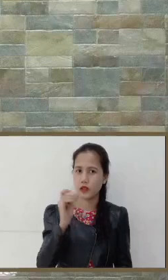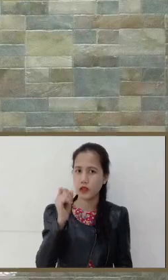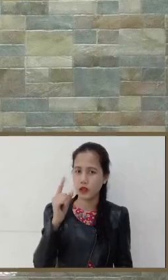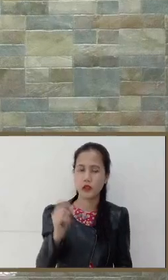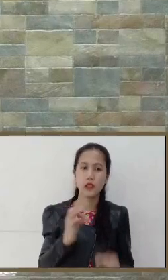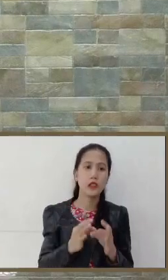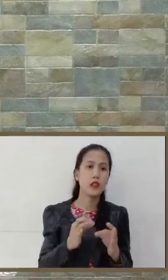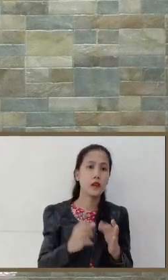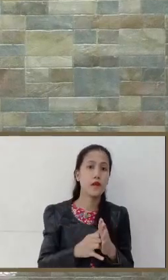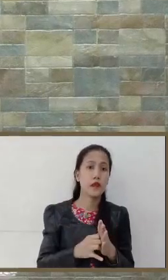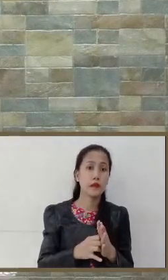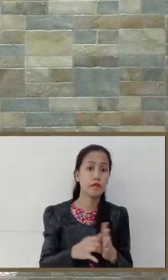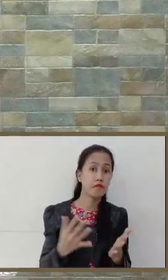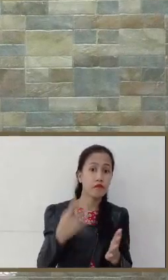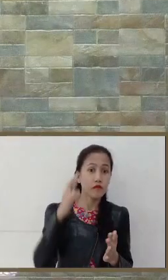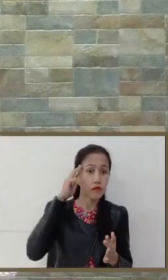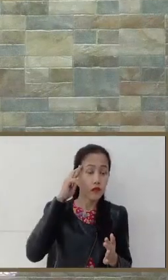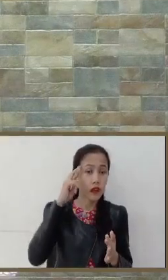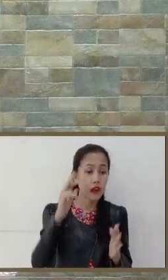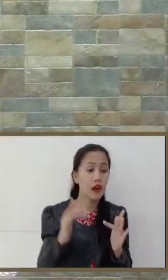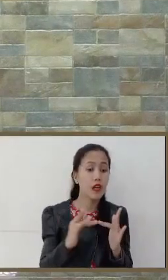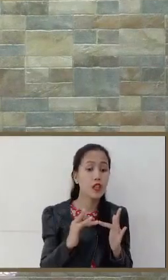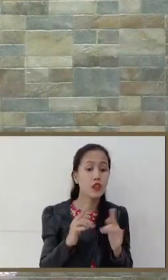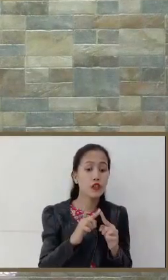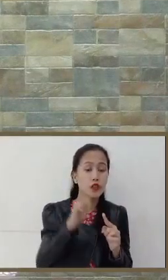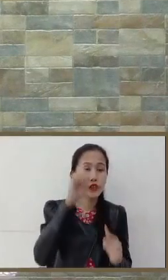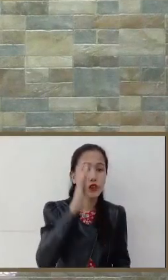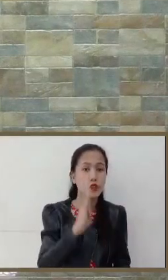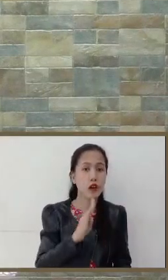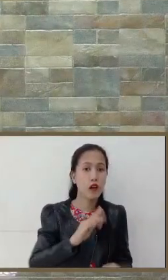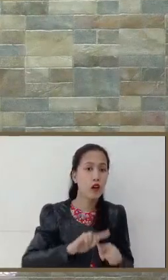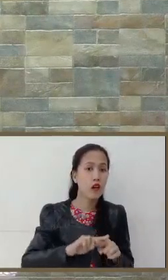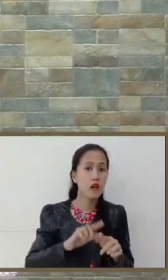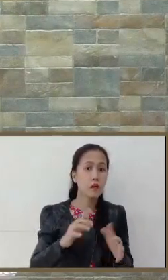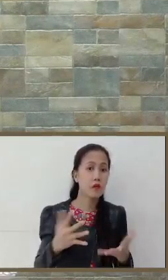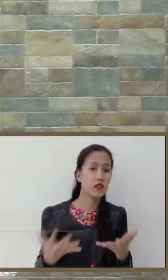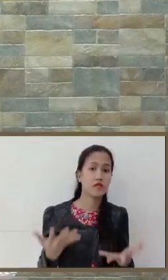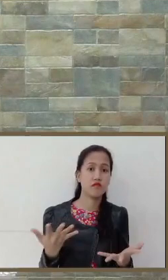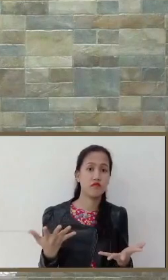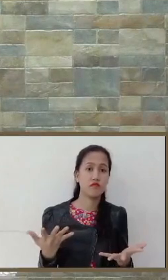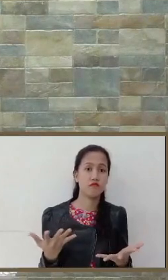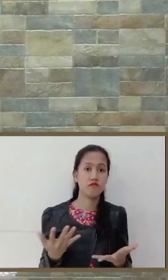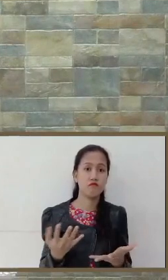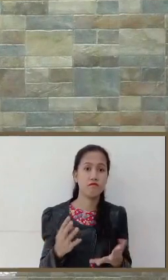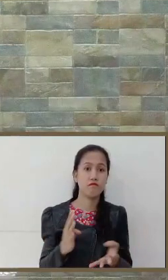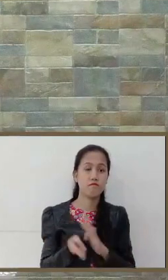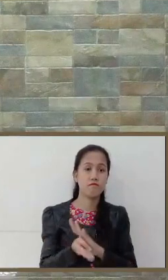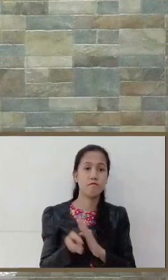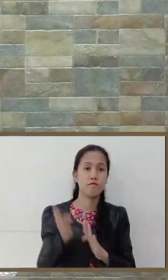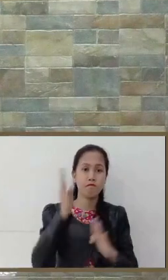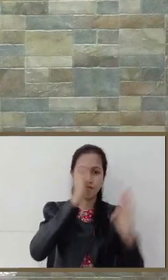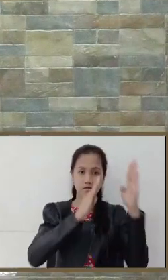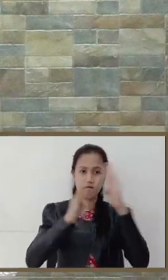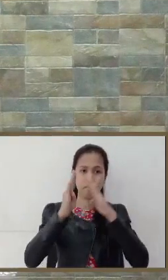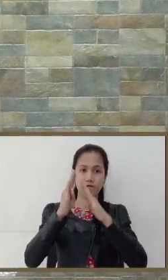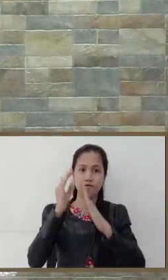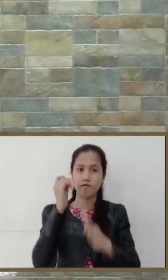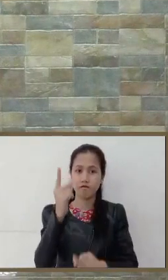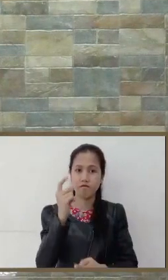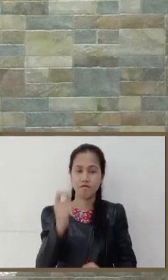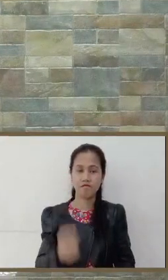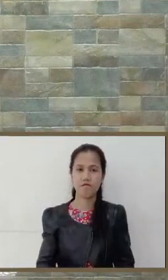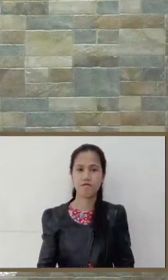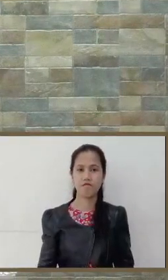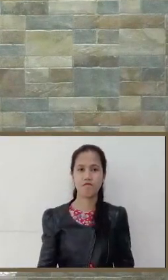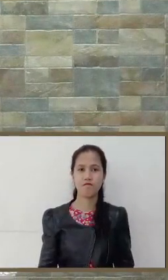kung ang source niyan ay yung ating relasyon sa Diyos. Pero kung marerekta tayo sa dao, magiging problema po natin yan. Magiging problema